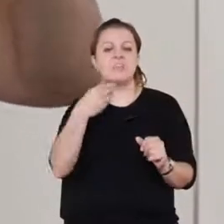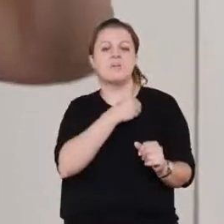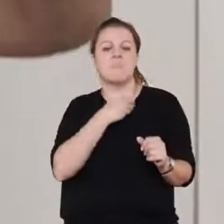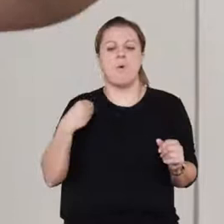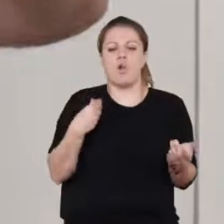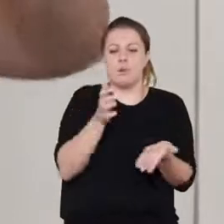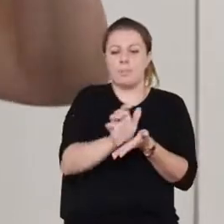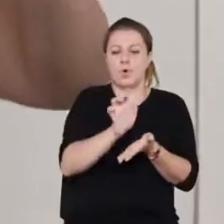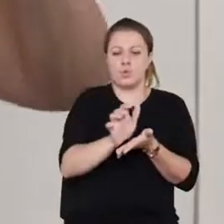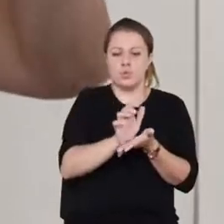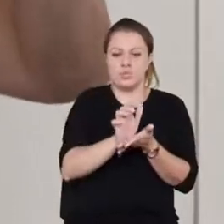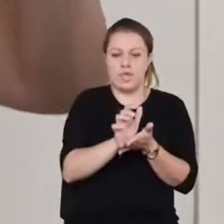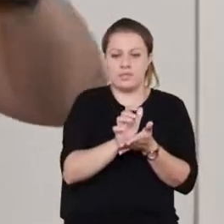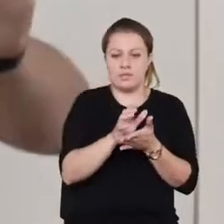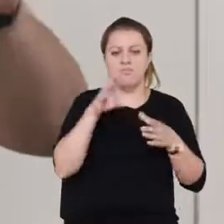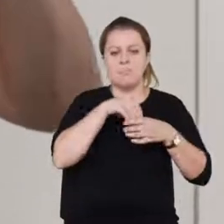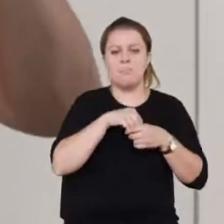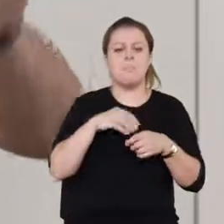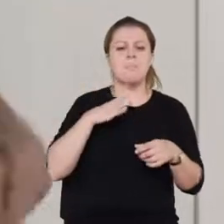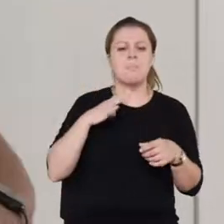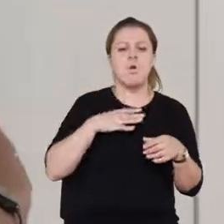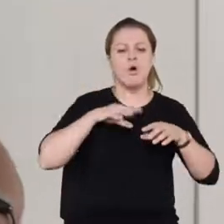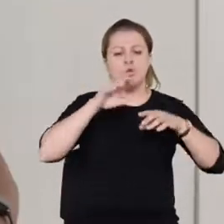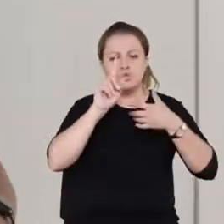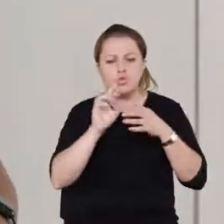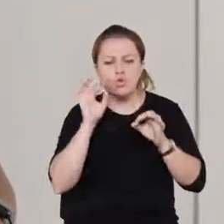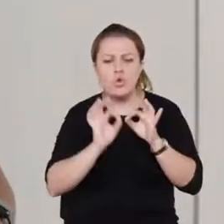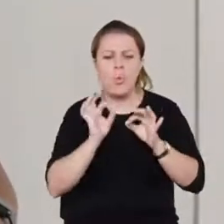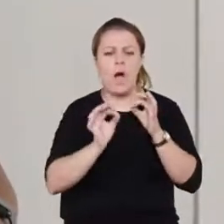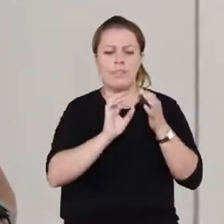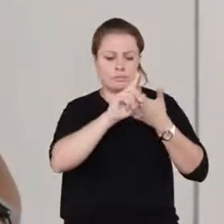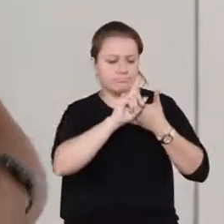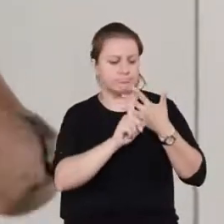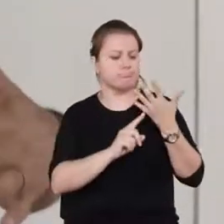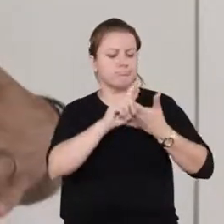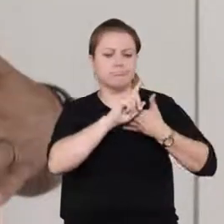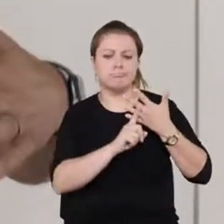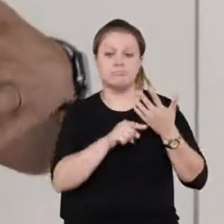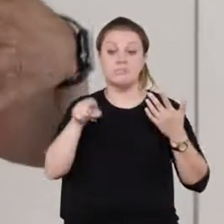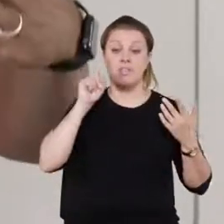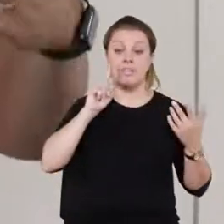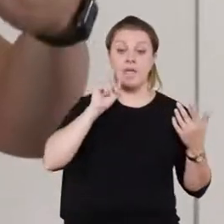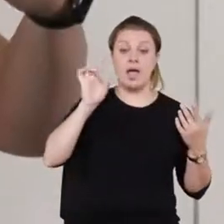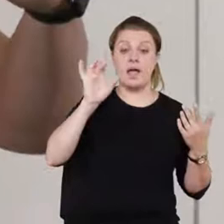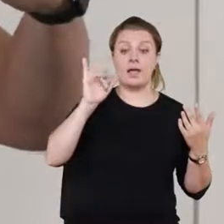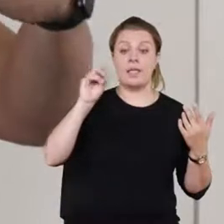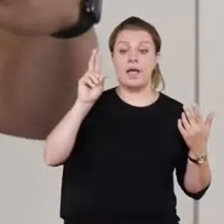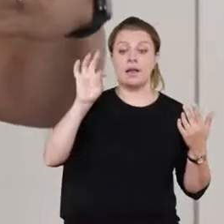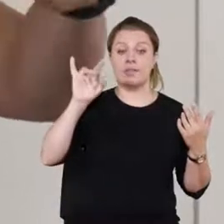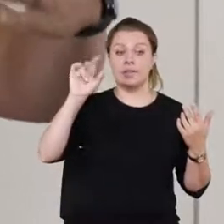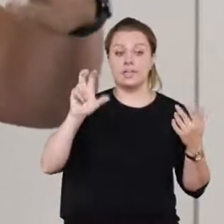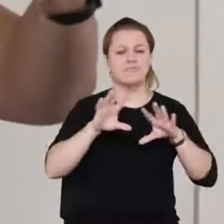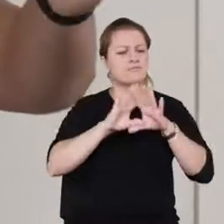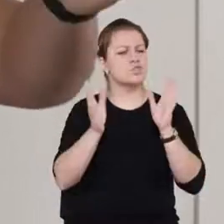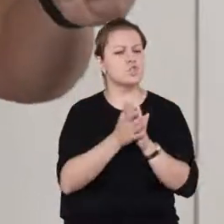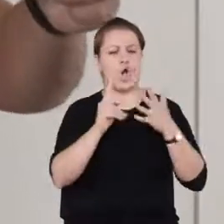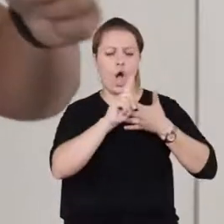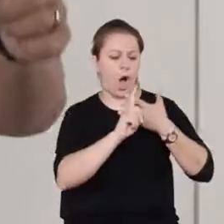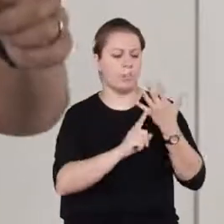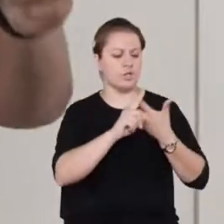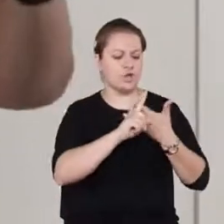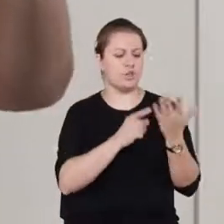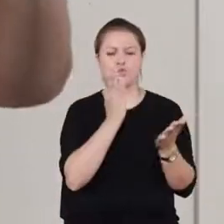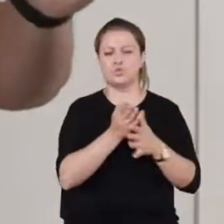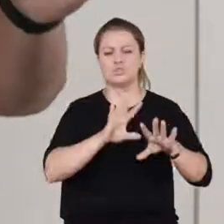producencie. I tam było, Giertych to liczył w taki swój. No i teraz oczywiście oni, nacjonaliści mówili, że właśnie